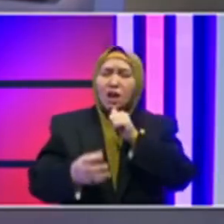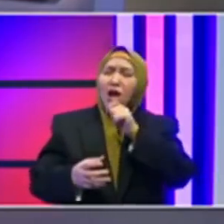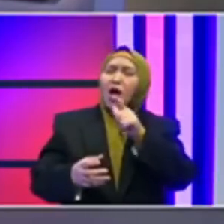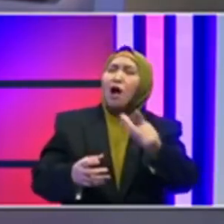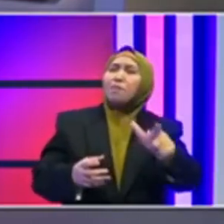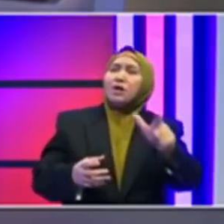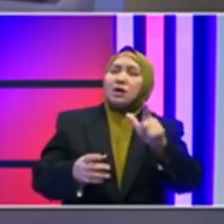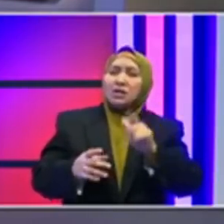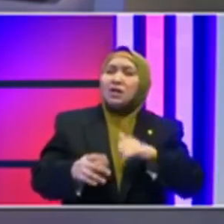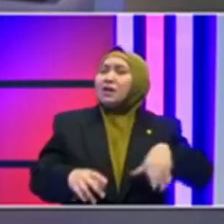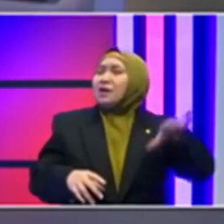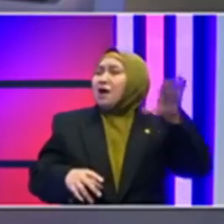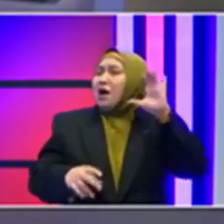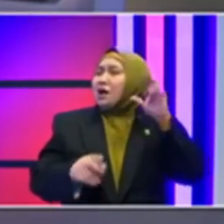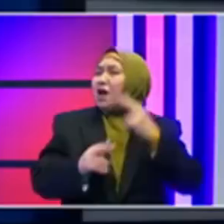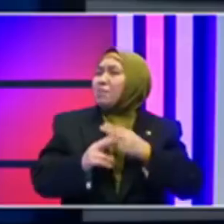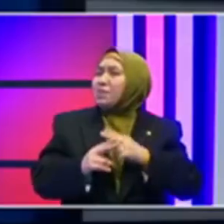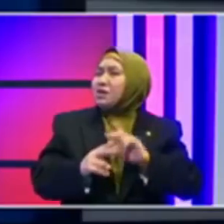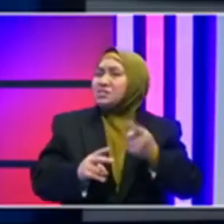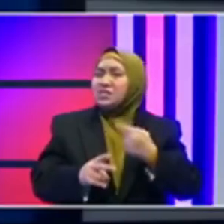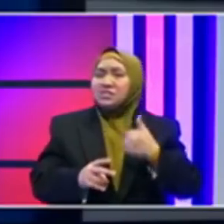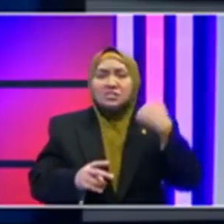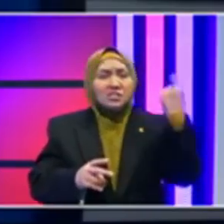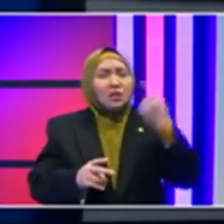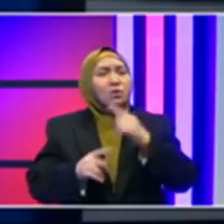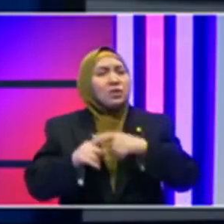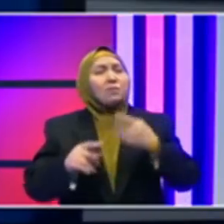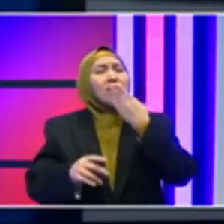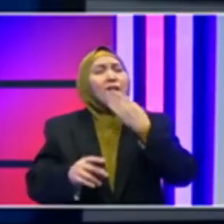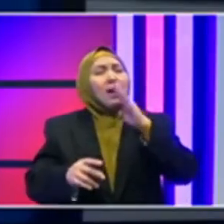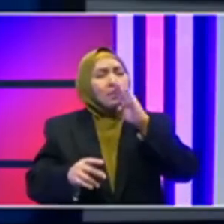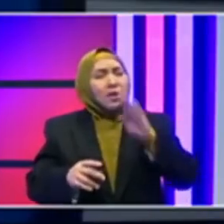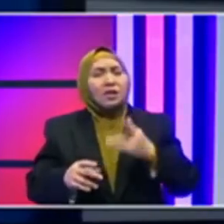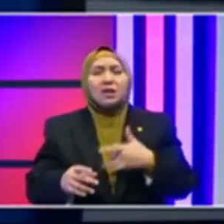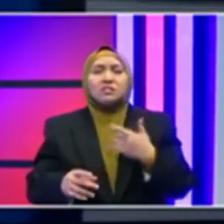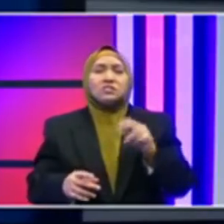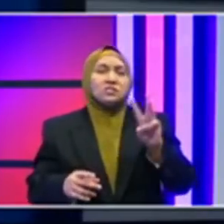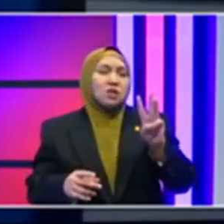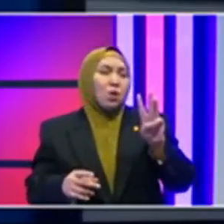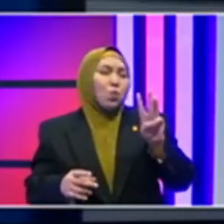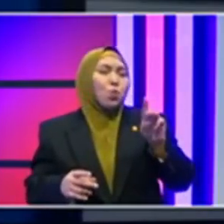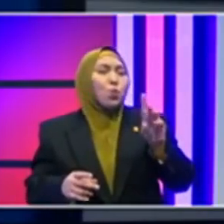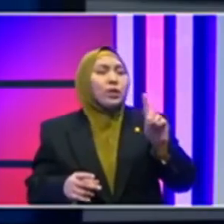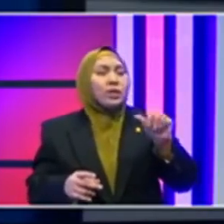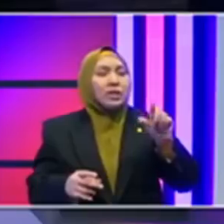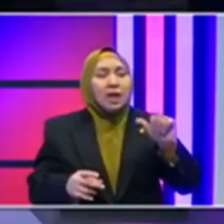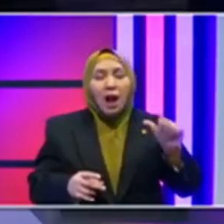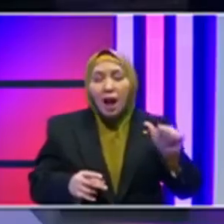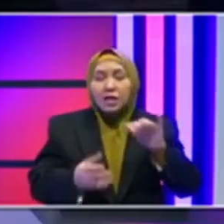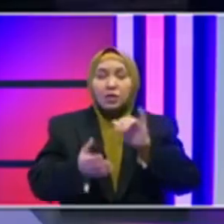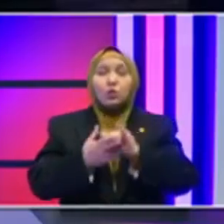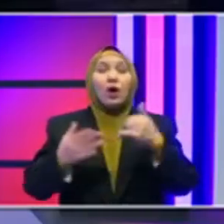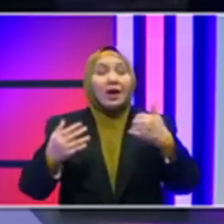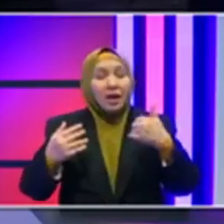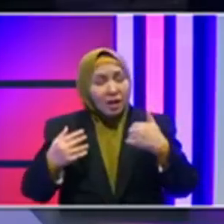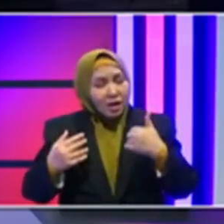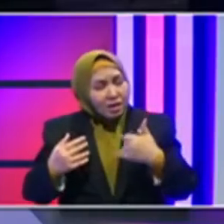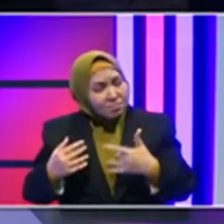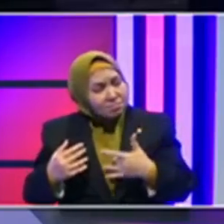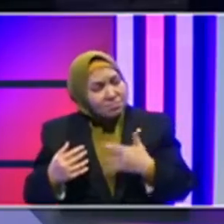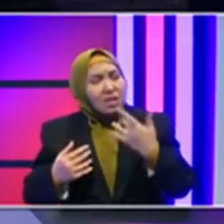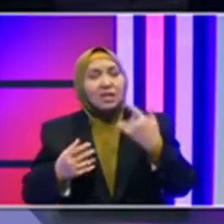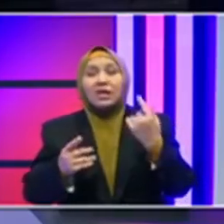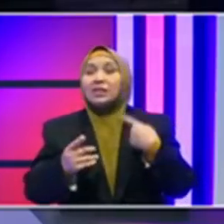dengan nama selalu tapi alhamdulillah rasa udah itu harapnya juga apabila kita